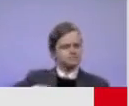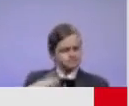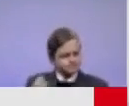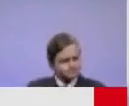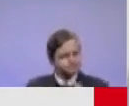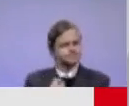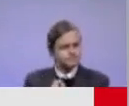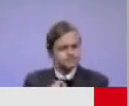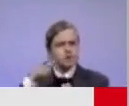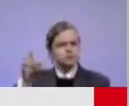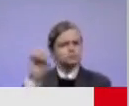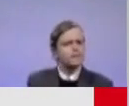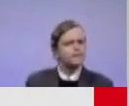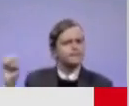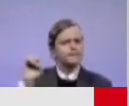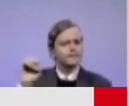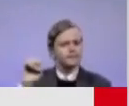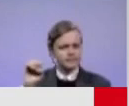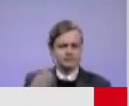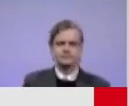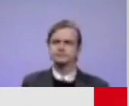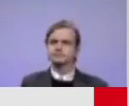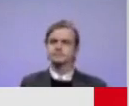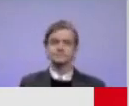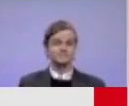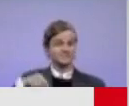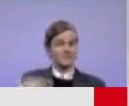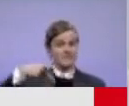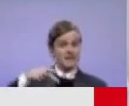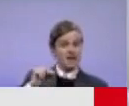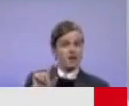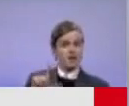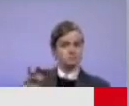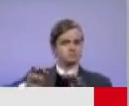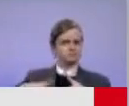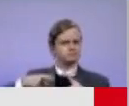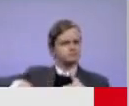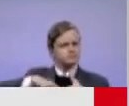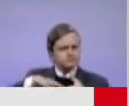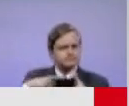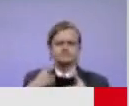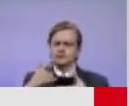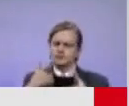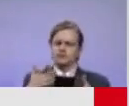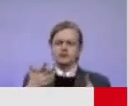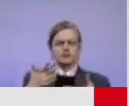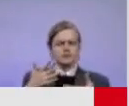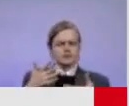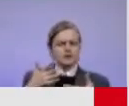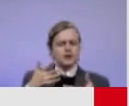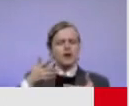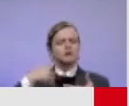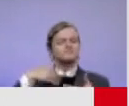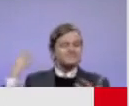izolării României în Europa și în lume. Astăzi, aici, avem o nouă reconfirmare că tradiția